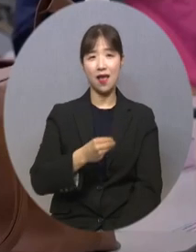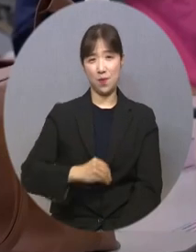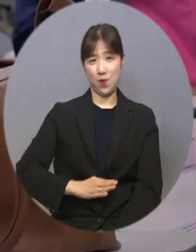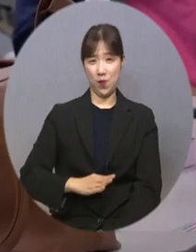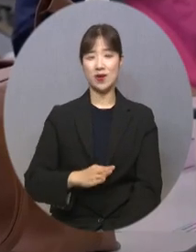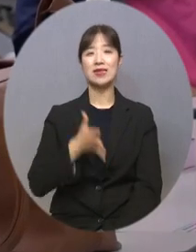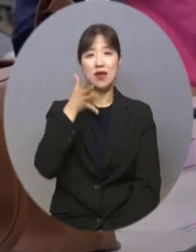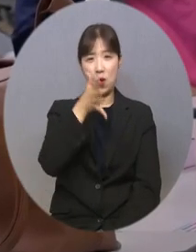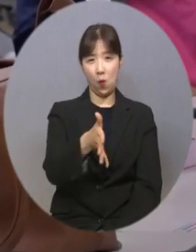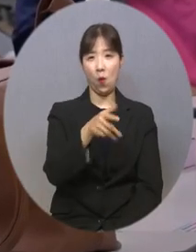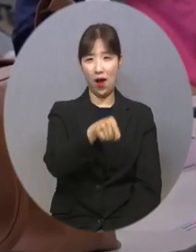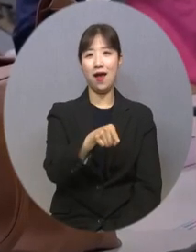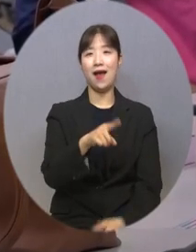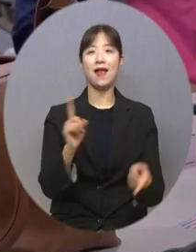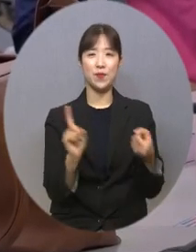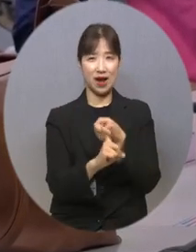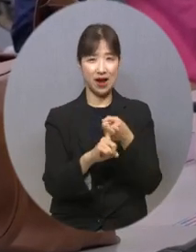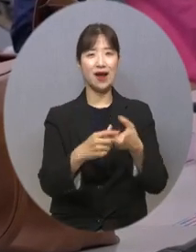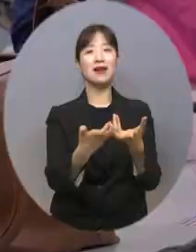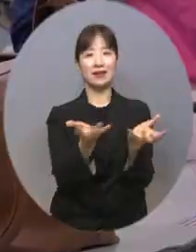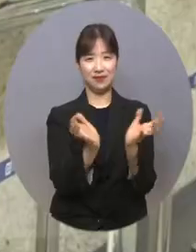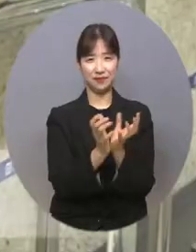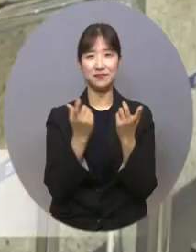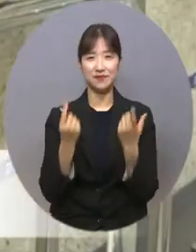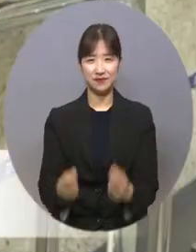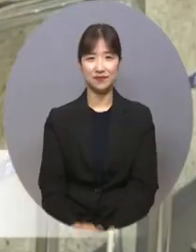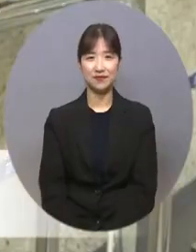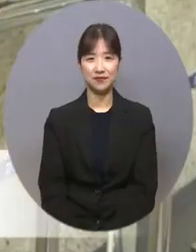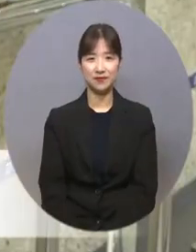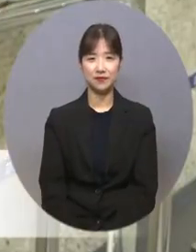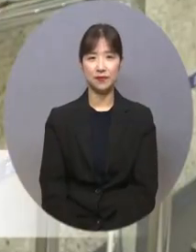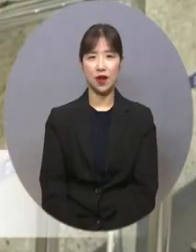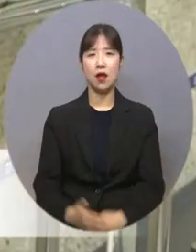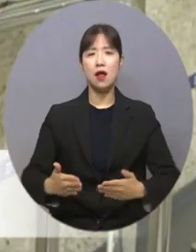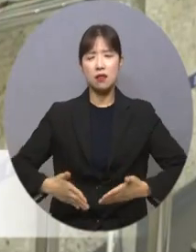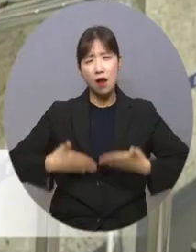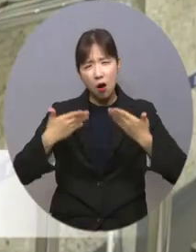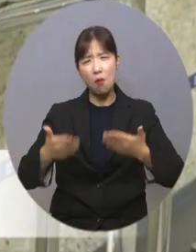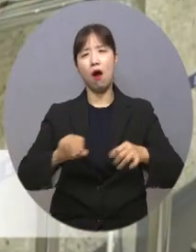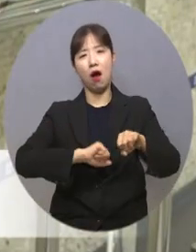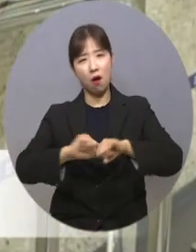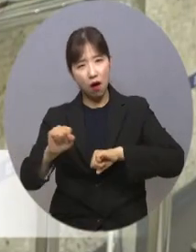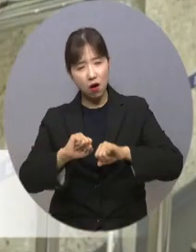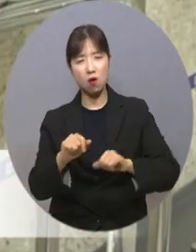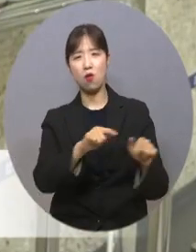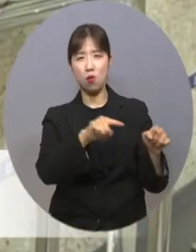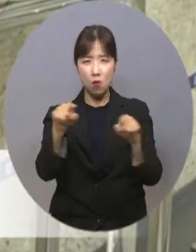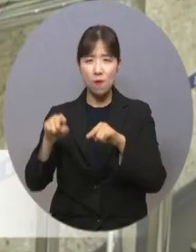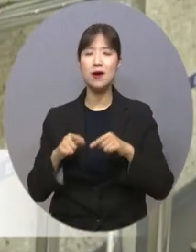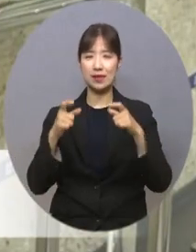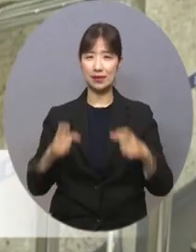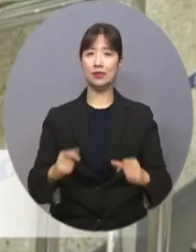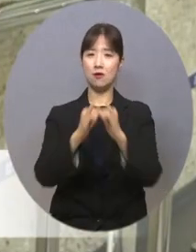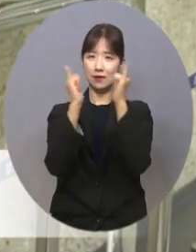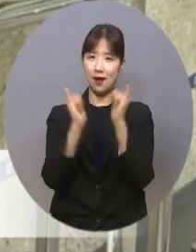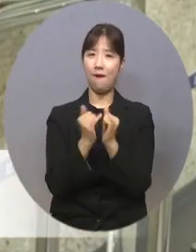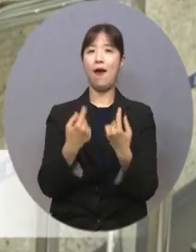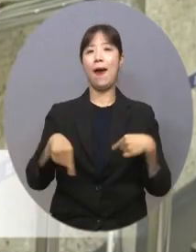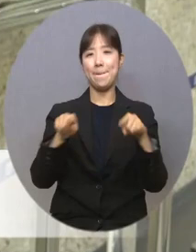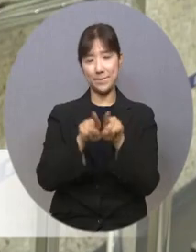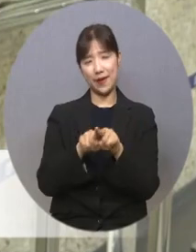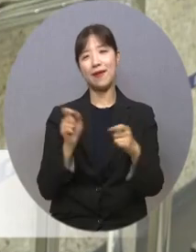한 학과 동문 봉사단입니다. 자원봉사 활동을 통해서 지역사회에